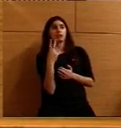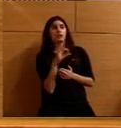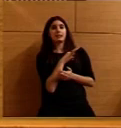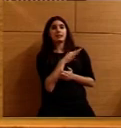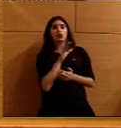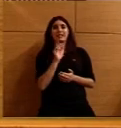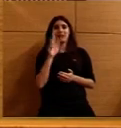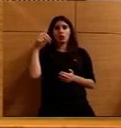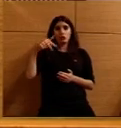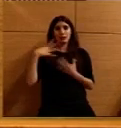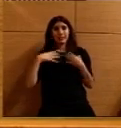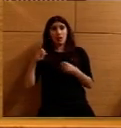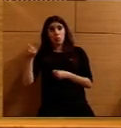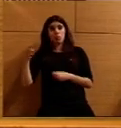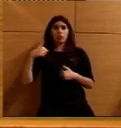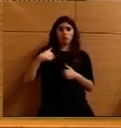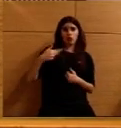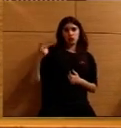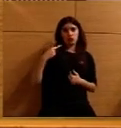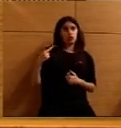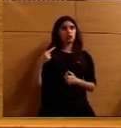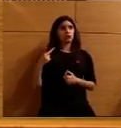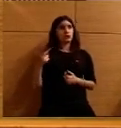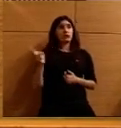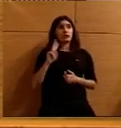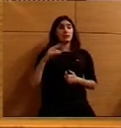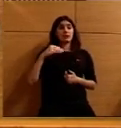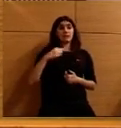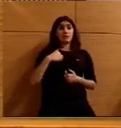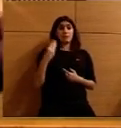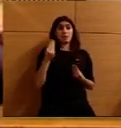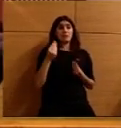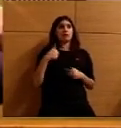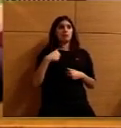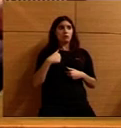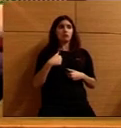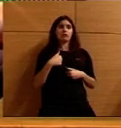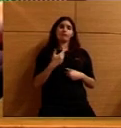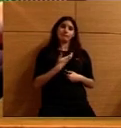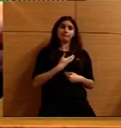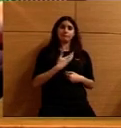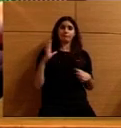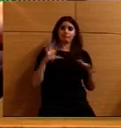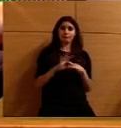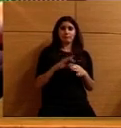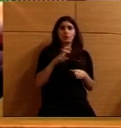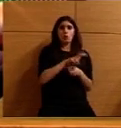Sarrión, per la banda de Salut, la senyora vicepresidenta per el tema de Medi Ambient, però jo sóc el que havia negociat en estos alcaldes de